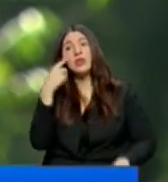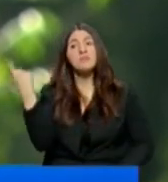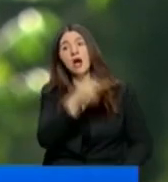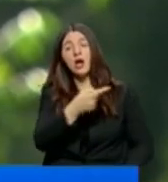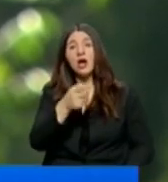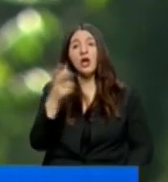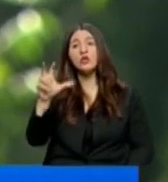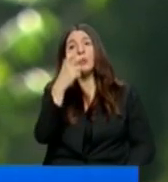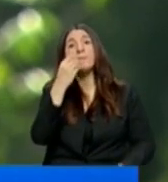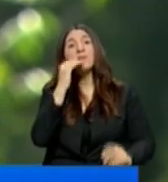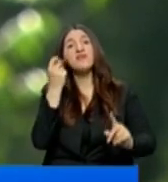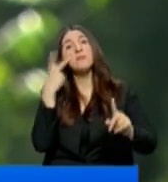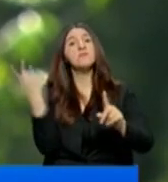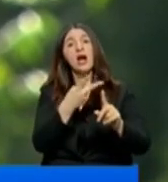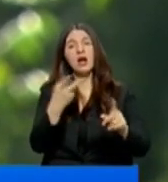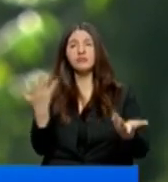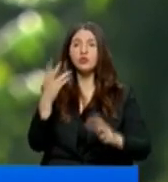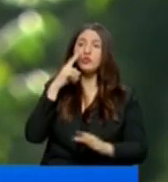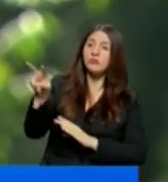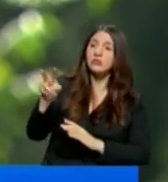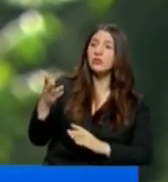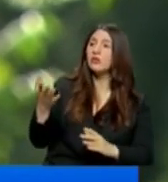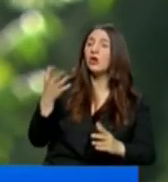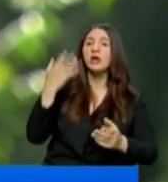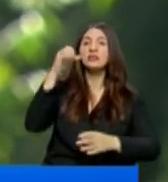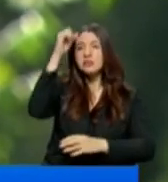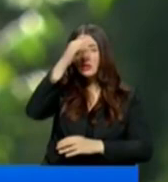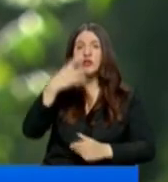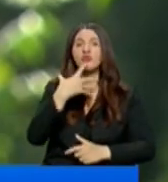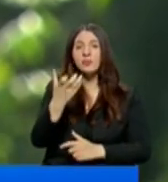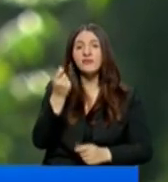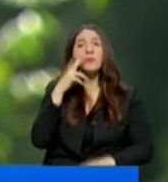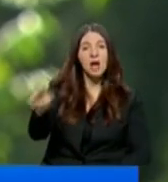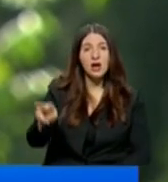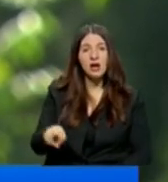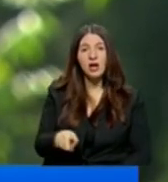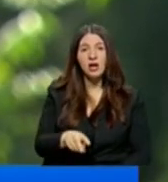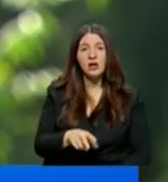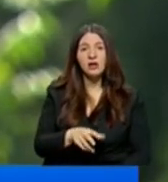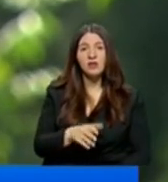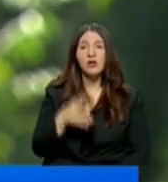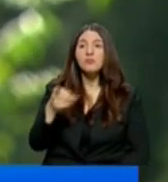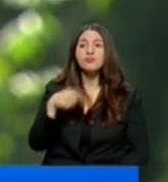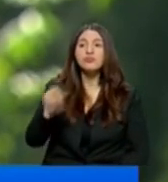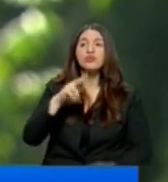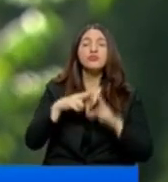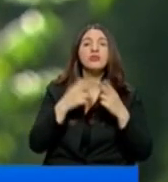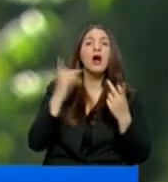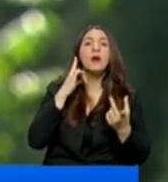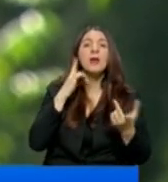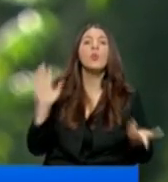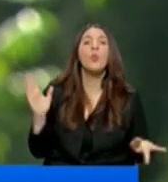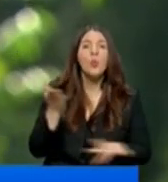fiyatlarına bak. Dön bir peynir fiyatlarına bak. Dön bir salatalık, domates fiyatlarına bak. Bunların dünyadan haberi